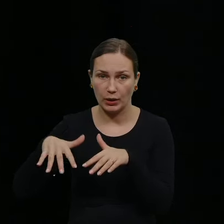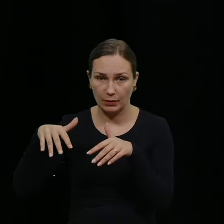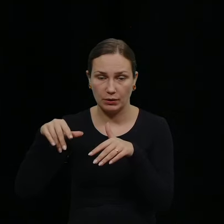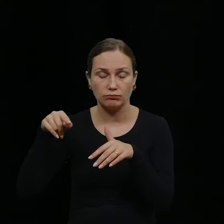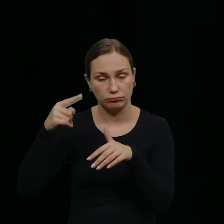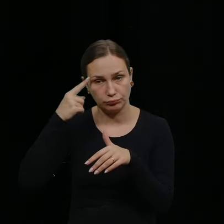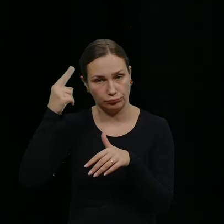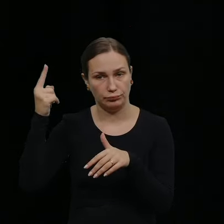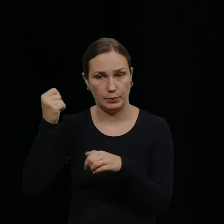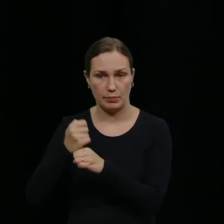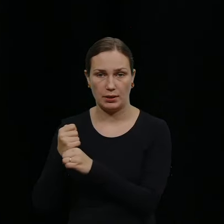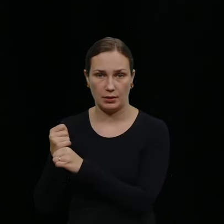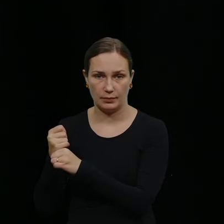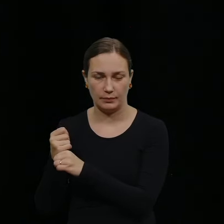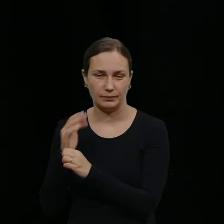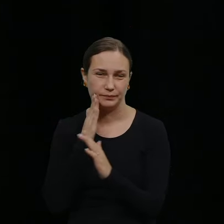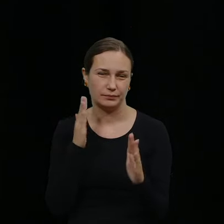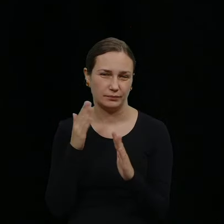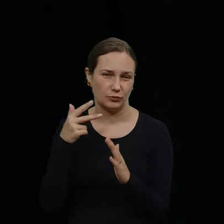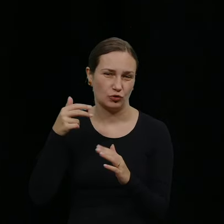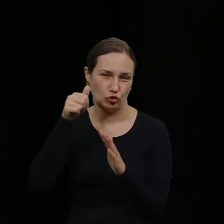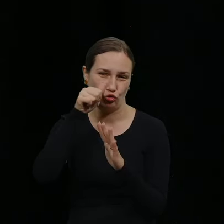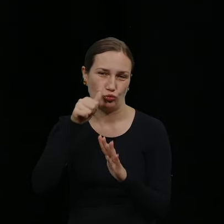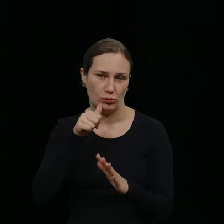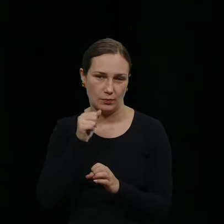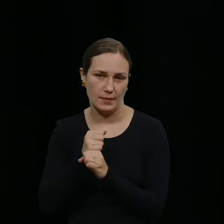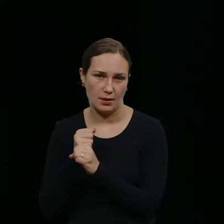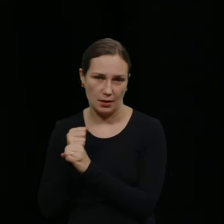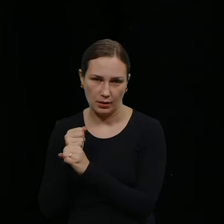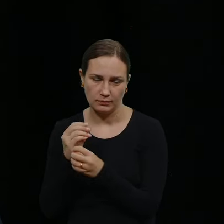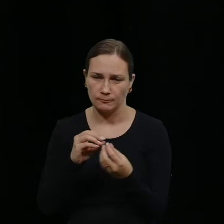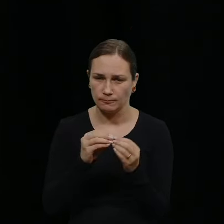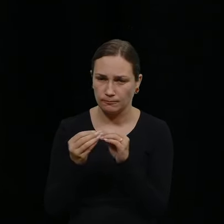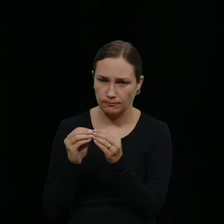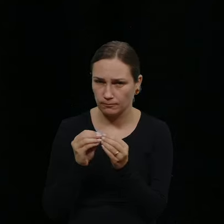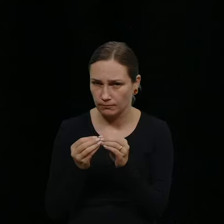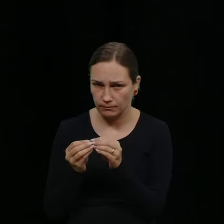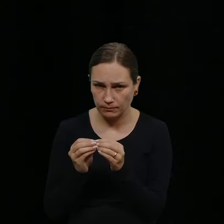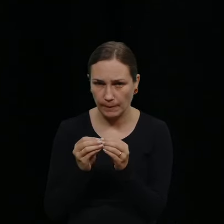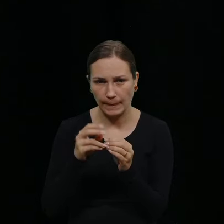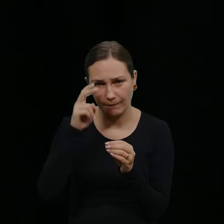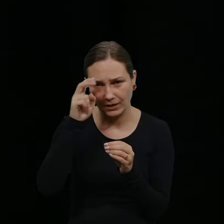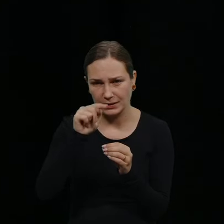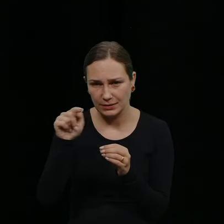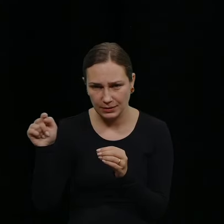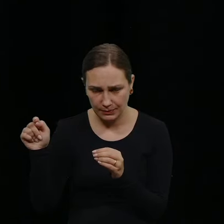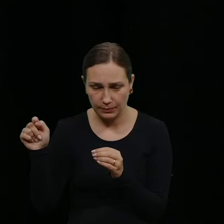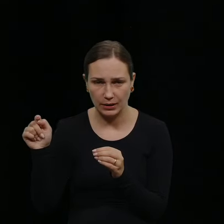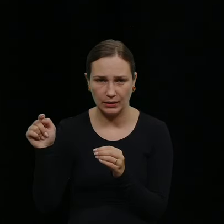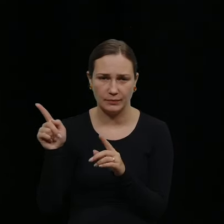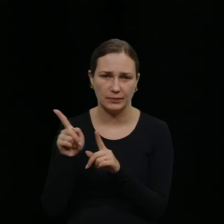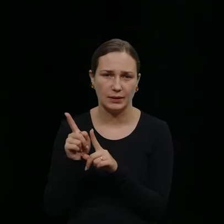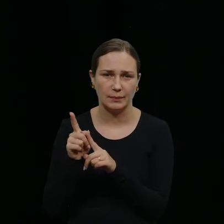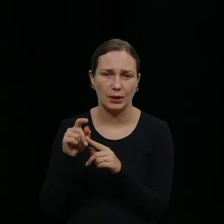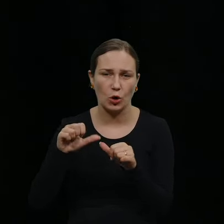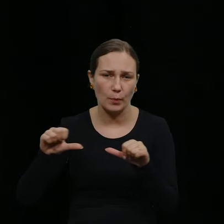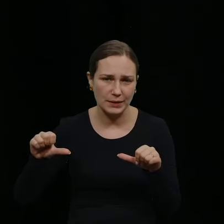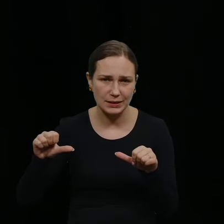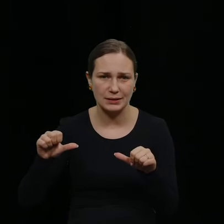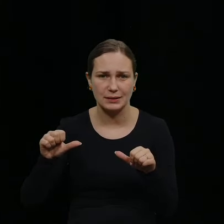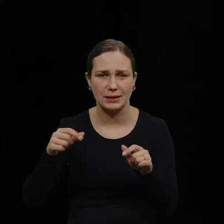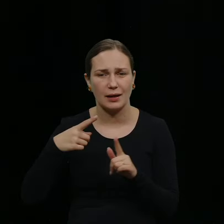paketą. Tai truko maždaug pusę metų. Tos derybos su šalimis narėmis, su komisija,